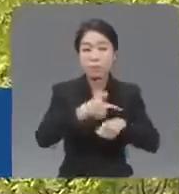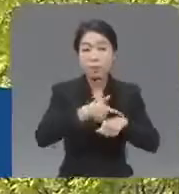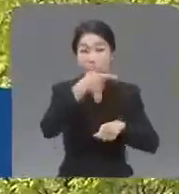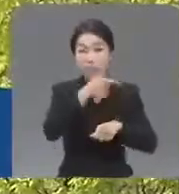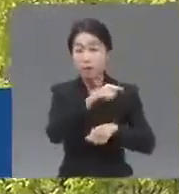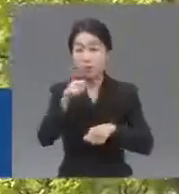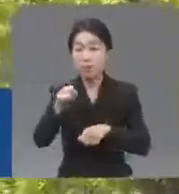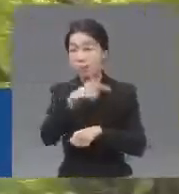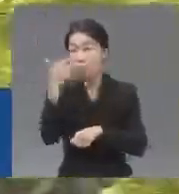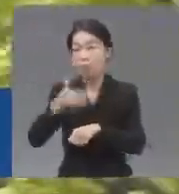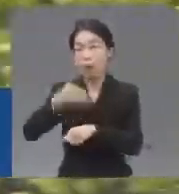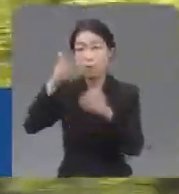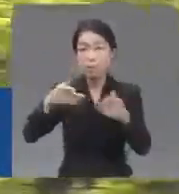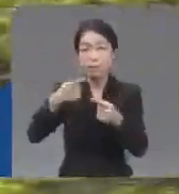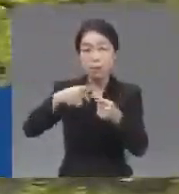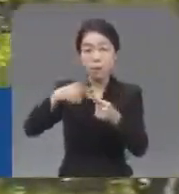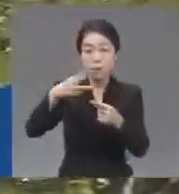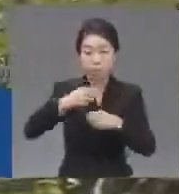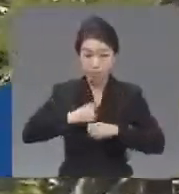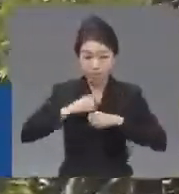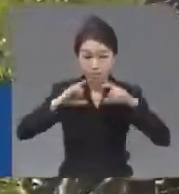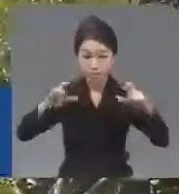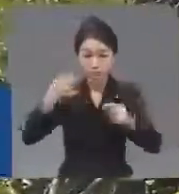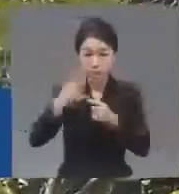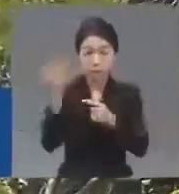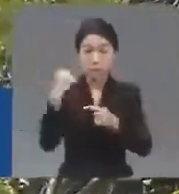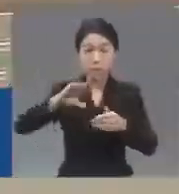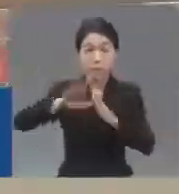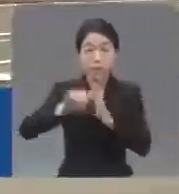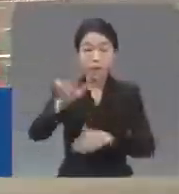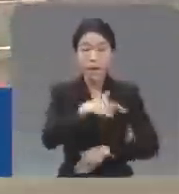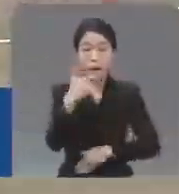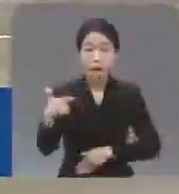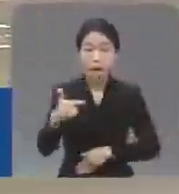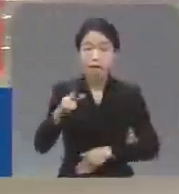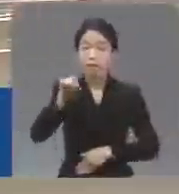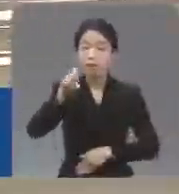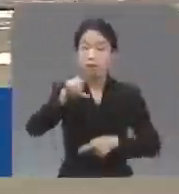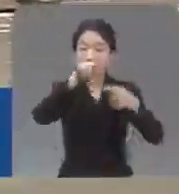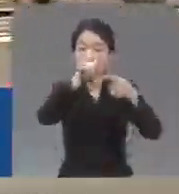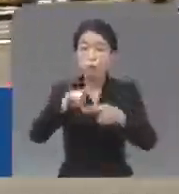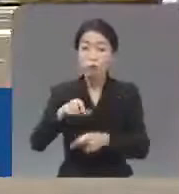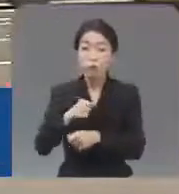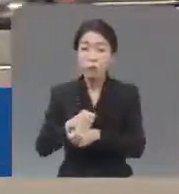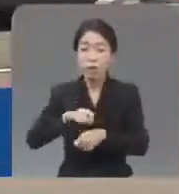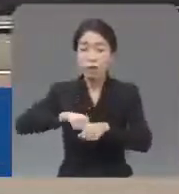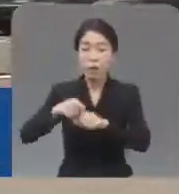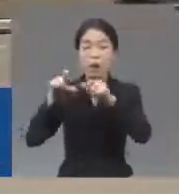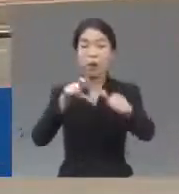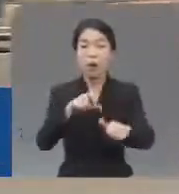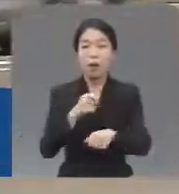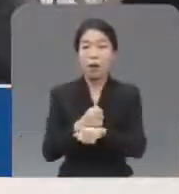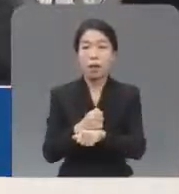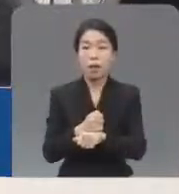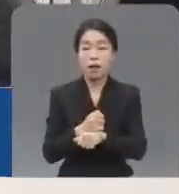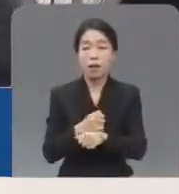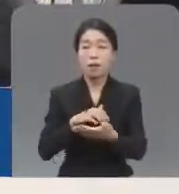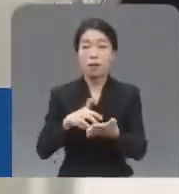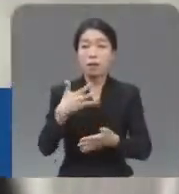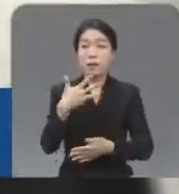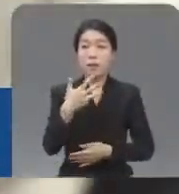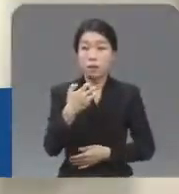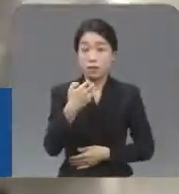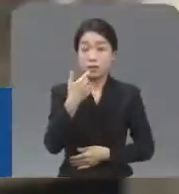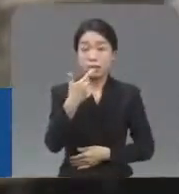차량은 3차례 경고를 거쳐 네 번째 위반부터는 하루 10만 원씩의 과태료가 부과됩니다. 단속은 86개